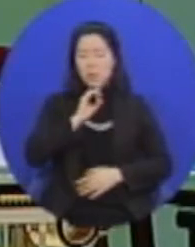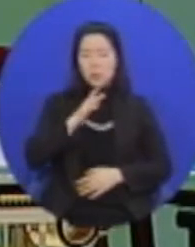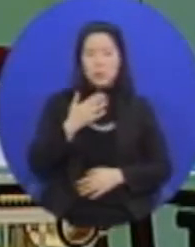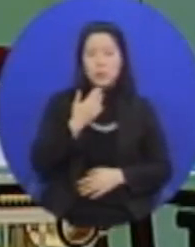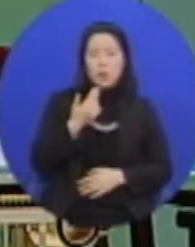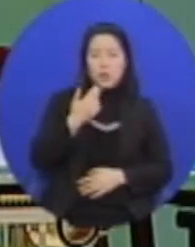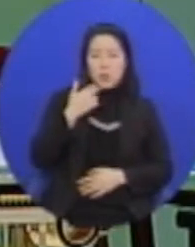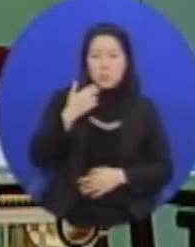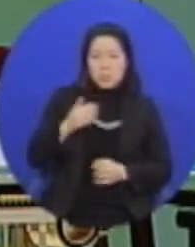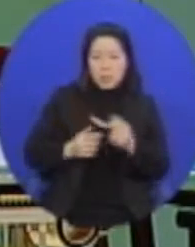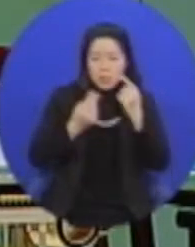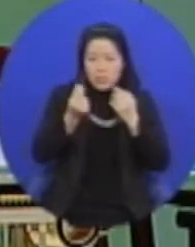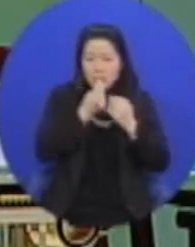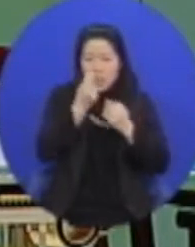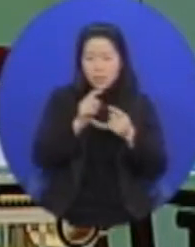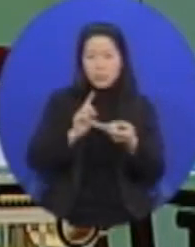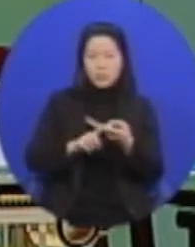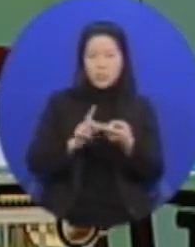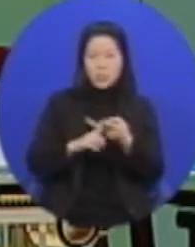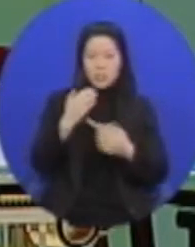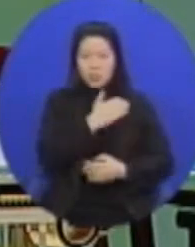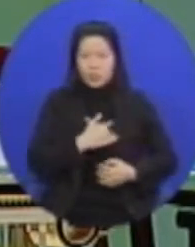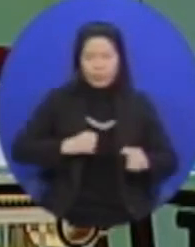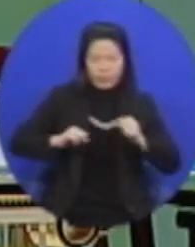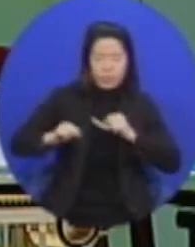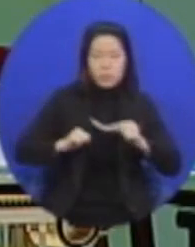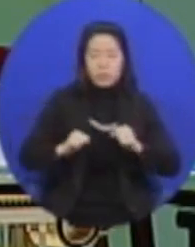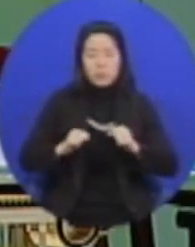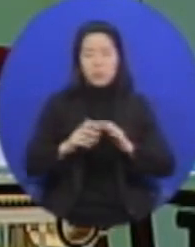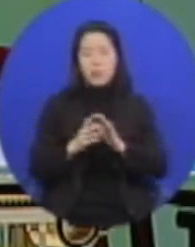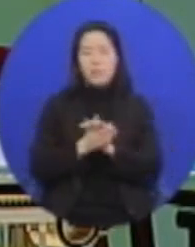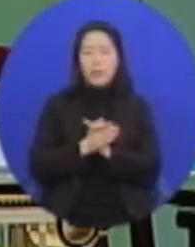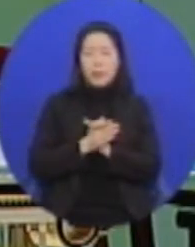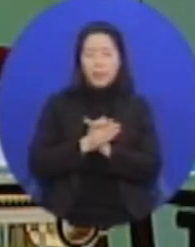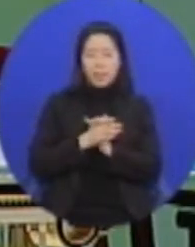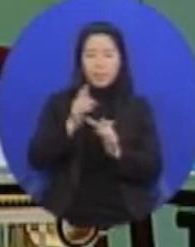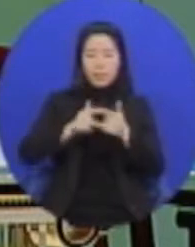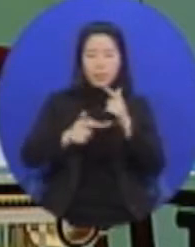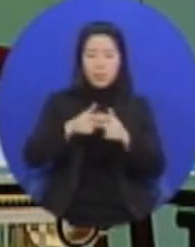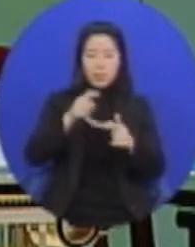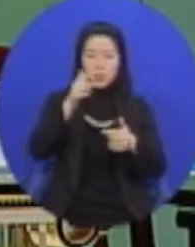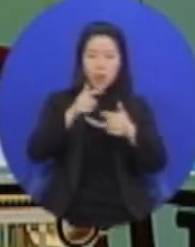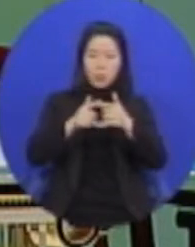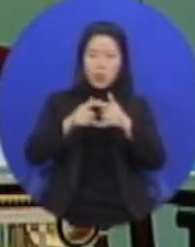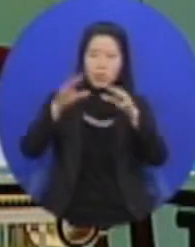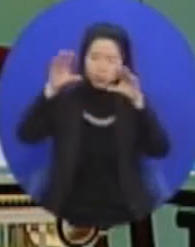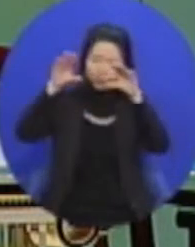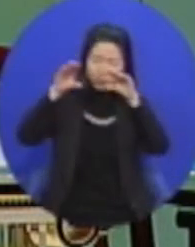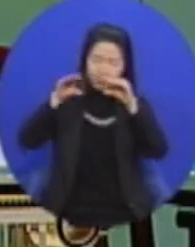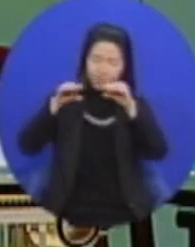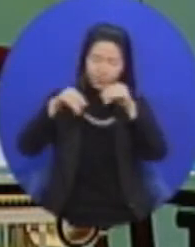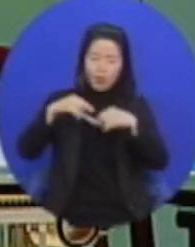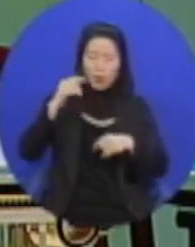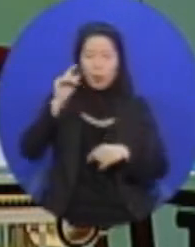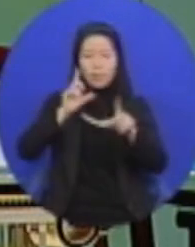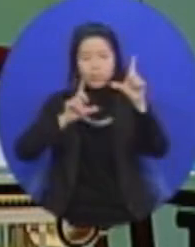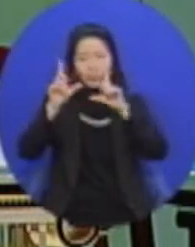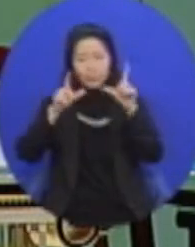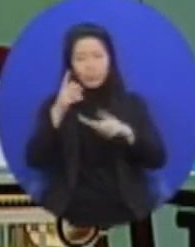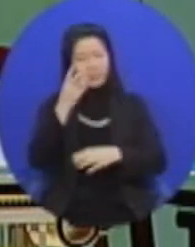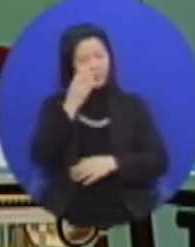몸부림 그러면서도 나무가 다 짝 마른 나무가 되죠 볼품이 없는 나무가 되죠